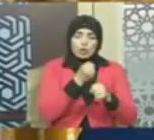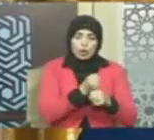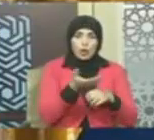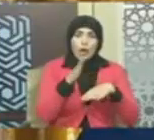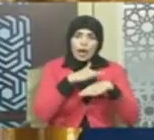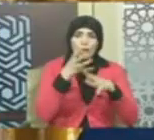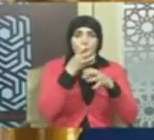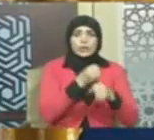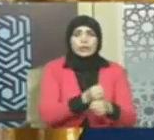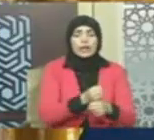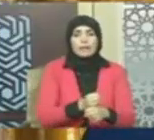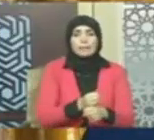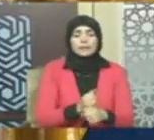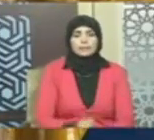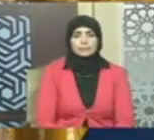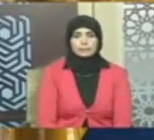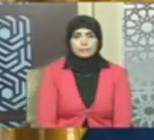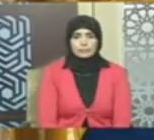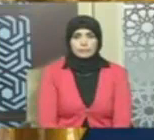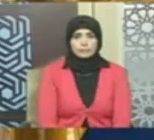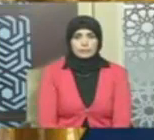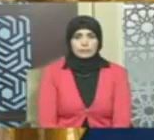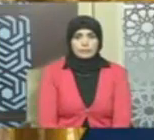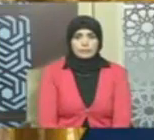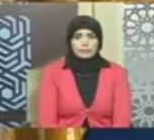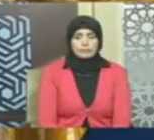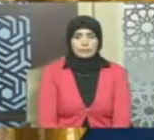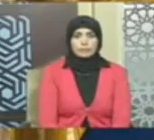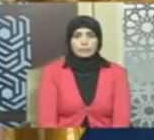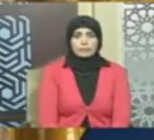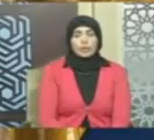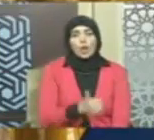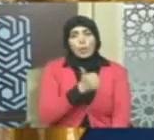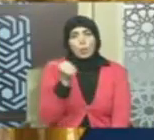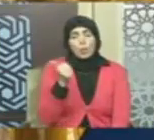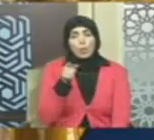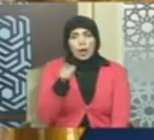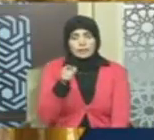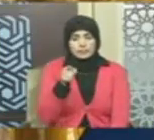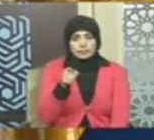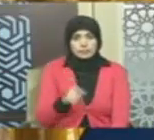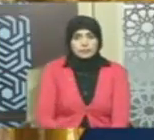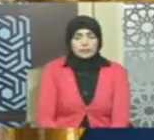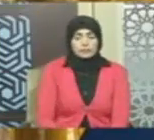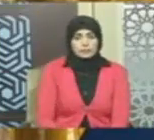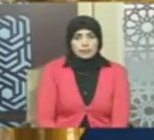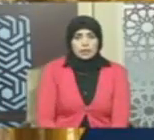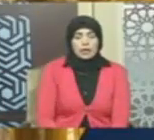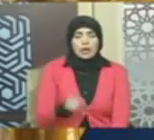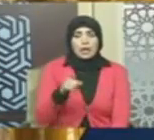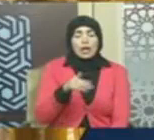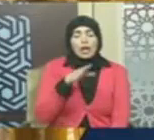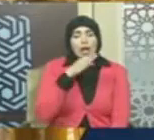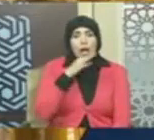صلى الله عليه وسلم، وعن سادتنا الكرام أبي